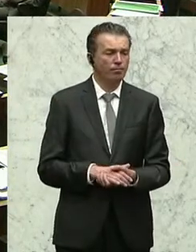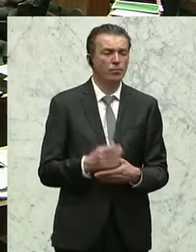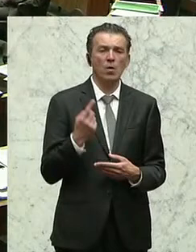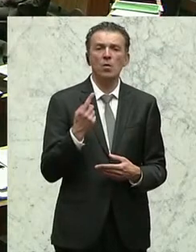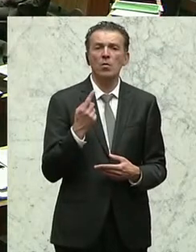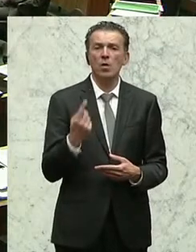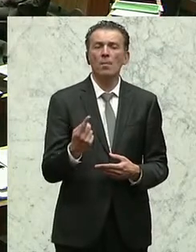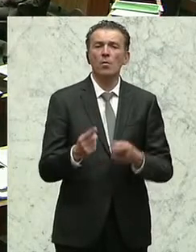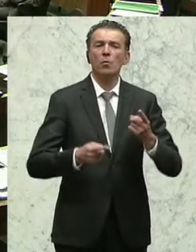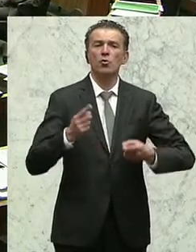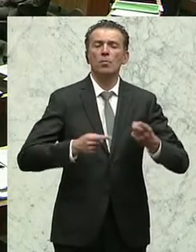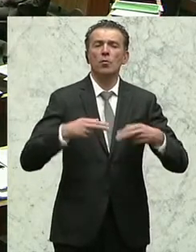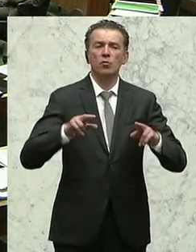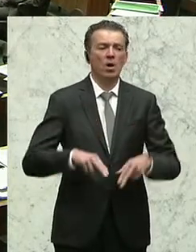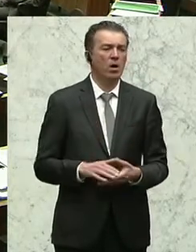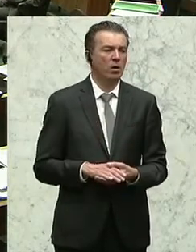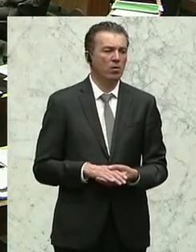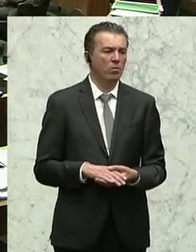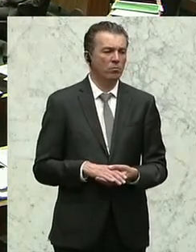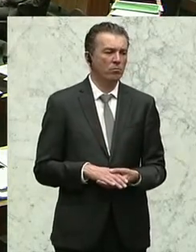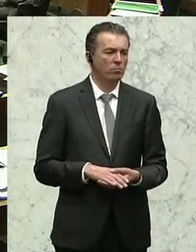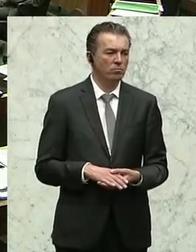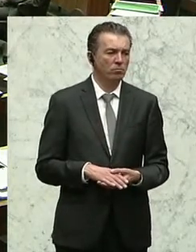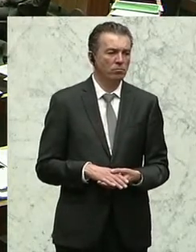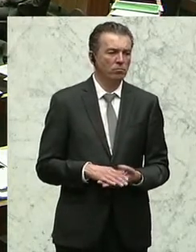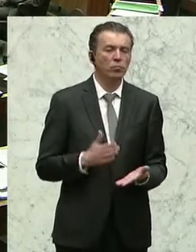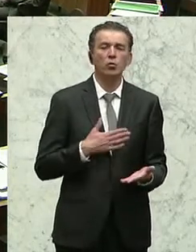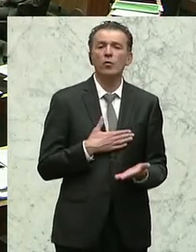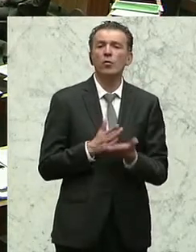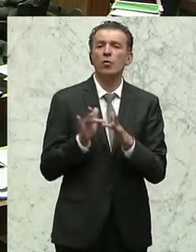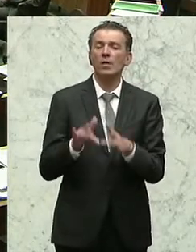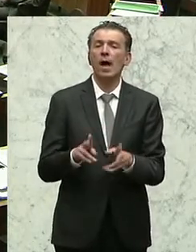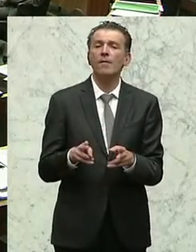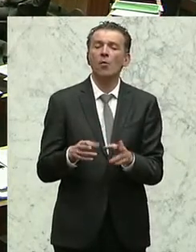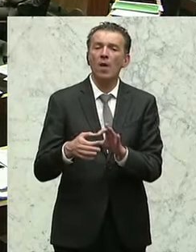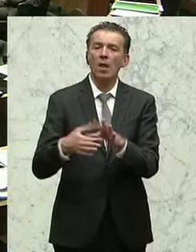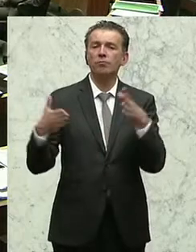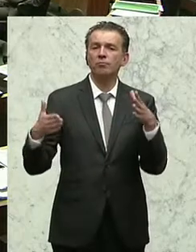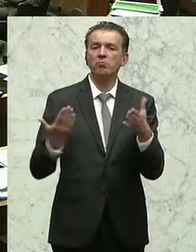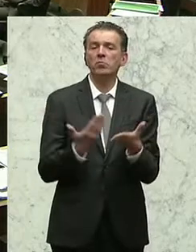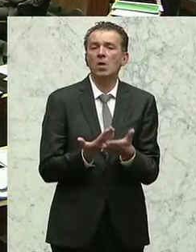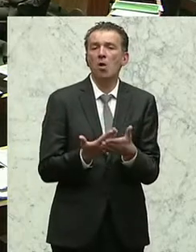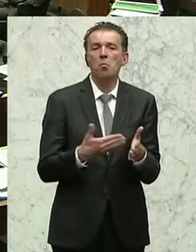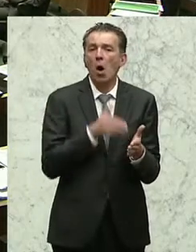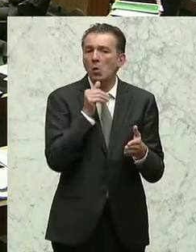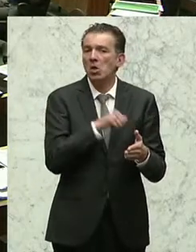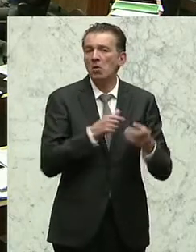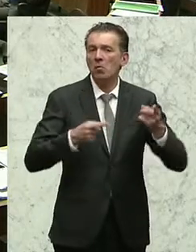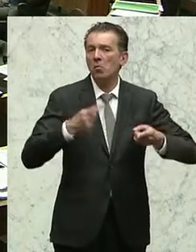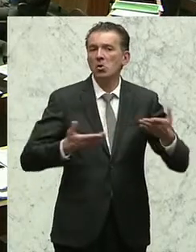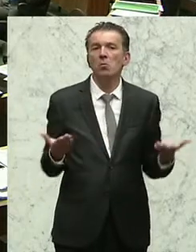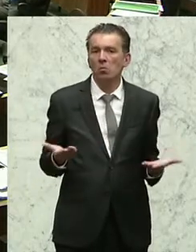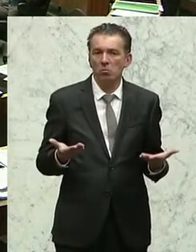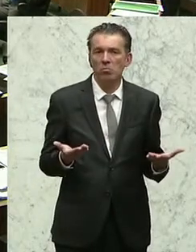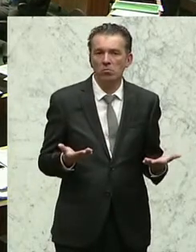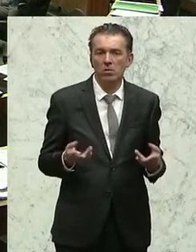dieses Selbstbestimmungsrecht über die selbstverwirklichte Autonomie ohnehin schon obsolet sei, ja dann